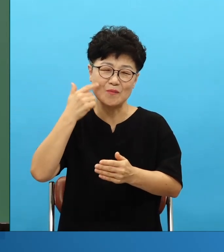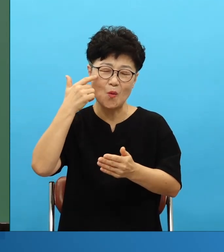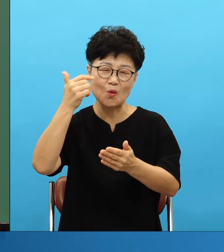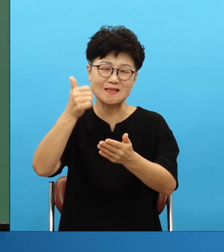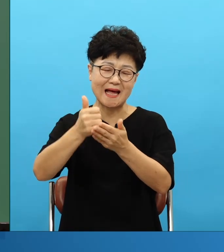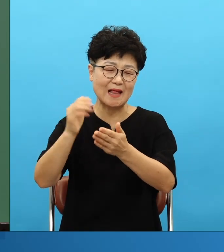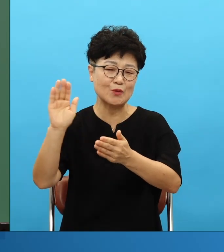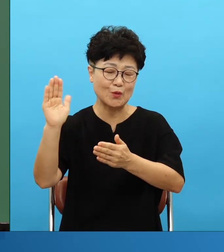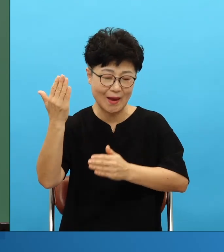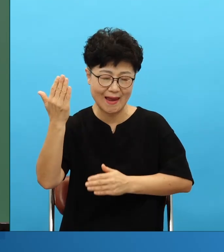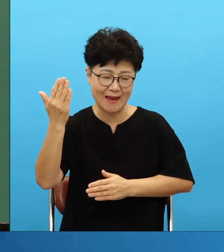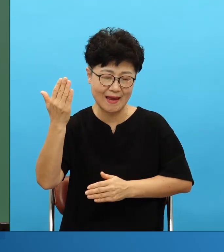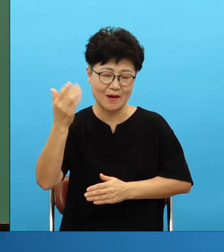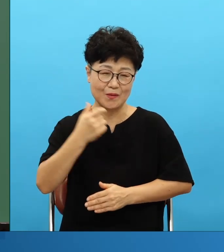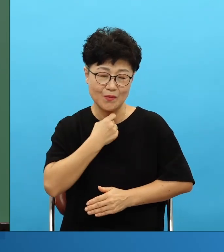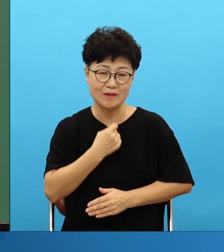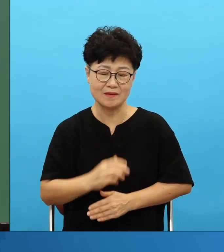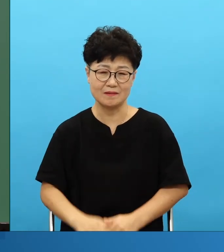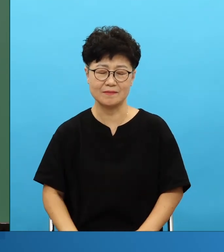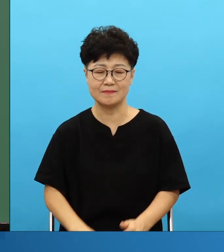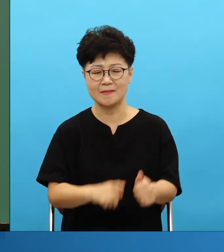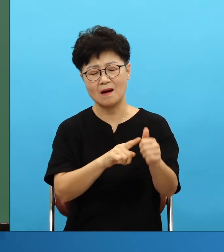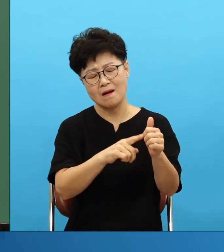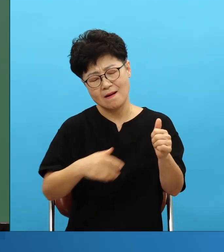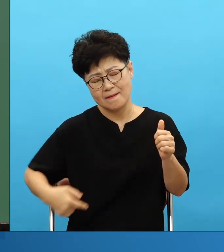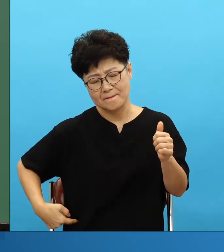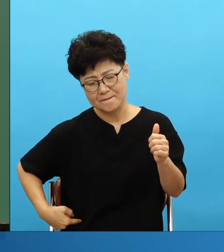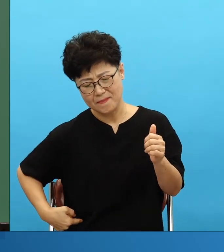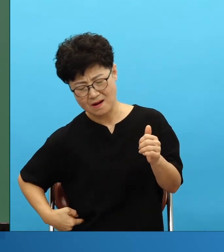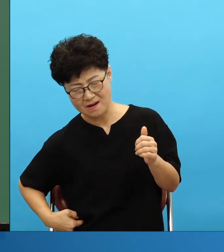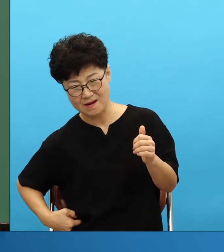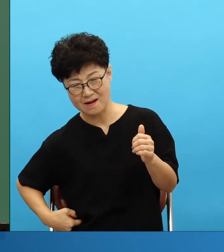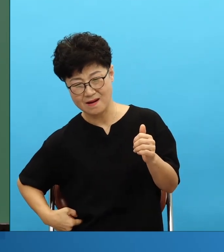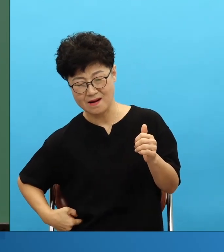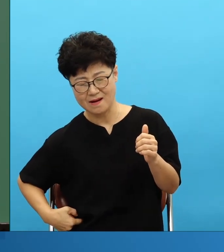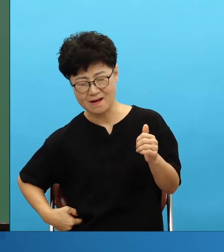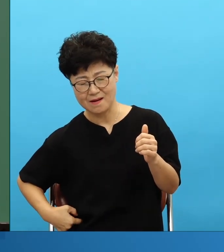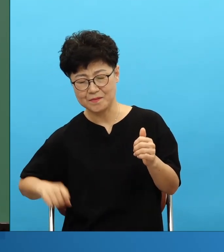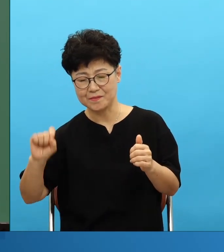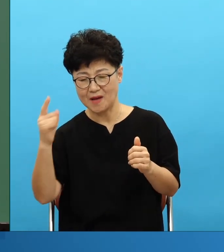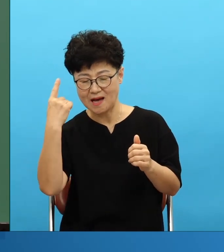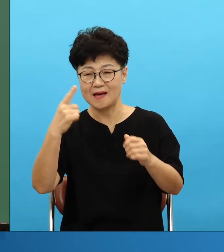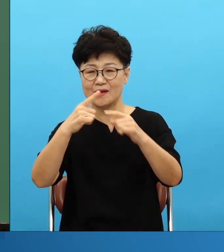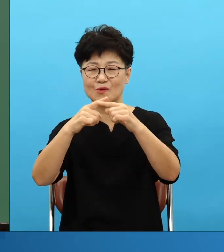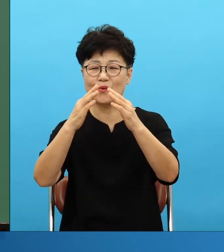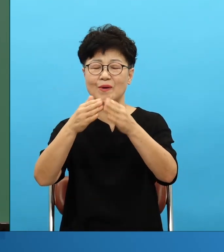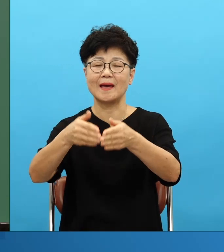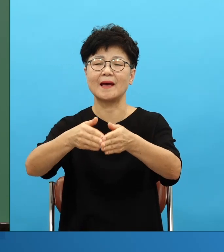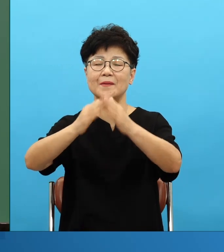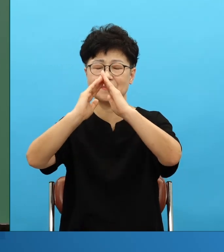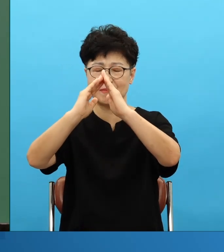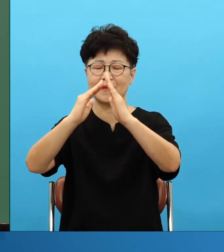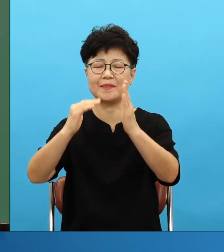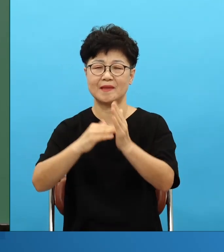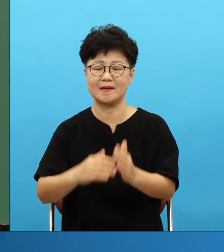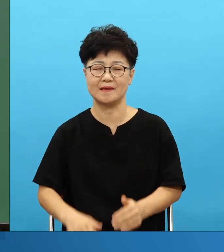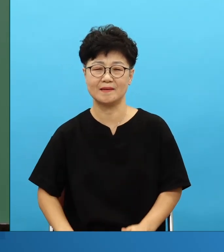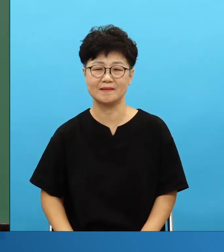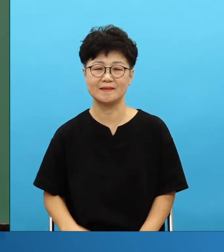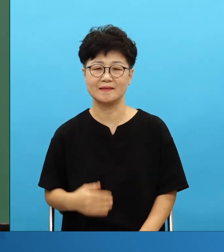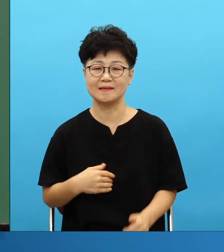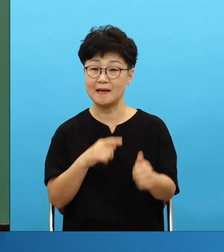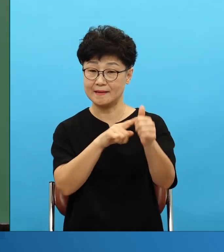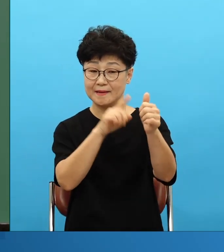늘 죄책감이 느끼지고 내가 But 그렇게 because he didn't 교회를 have one, 지었다 he was 그러더라. always feeling guilty, so he ended up just building a church there. 목사 절대 하지 마세요. And I said, don't be a